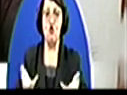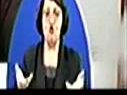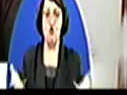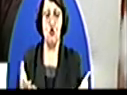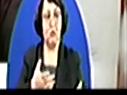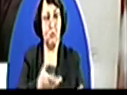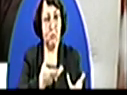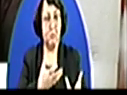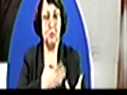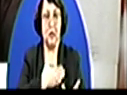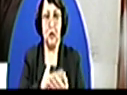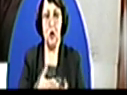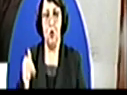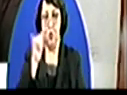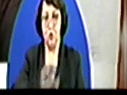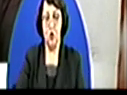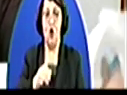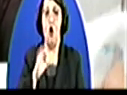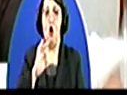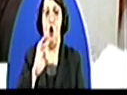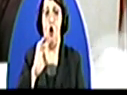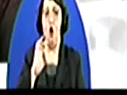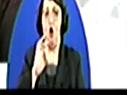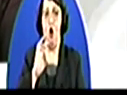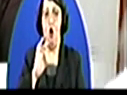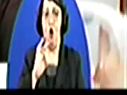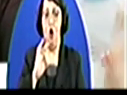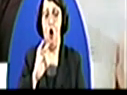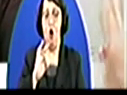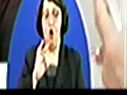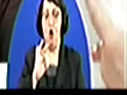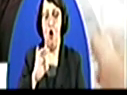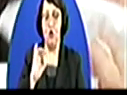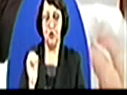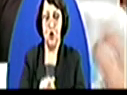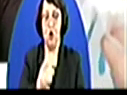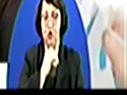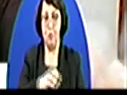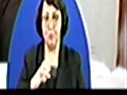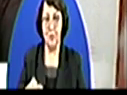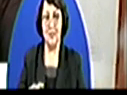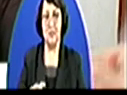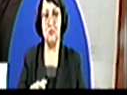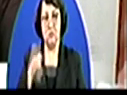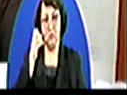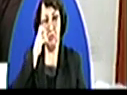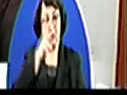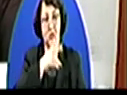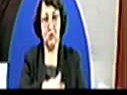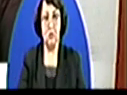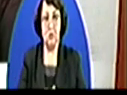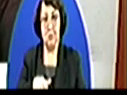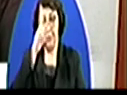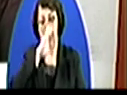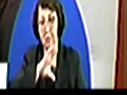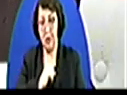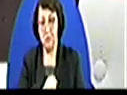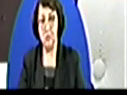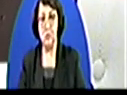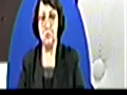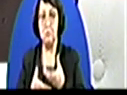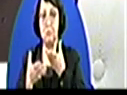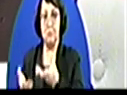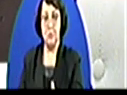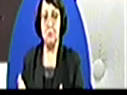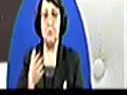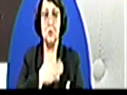Баярлалаа одоо улсын онцгой комисс засгийн газрын ажлыг дэмжиж юм та хэндэ өгч чад бол их талархалтай байна. Зөвхөн